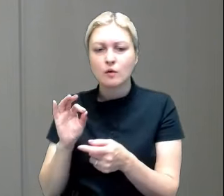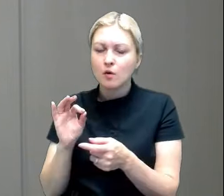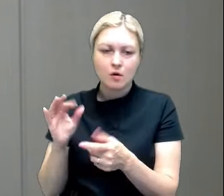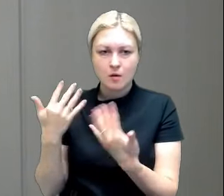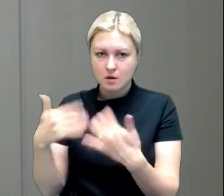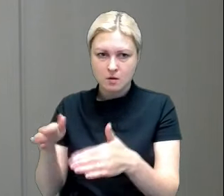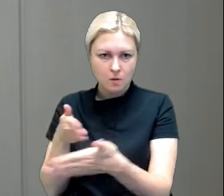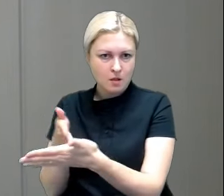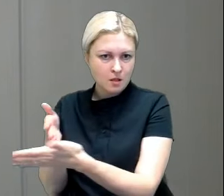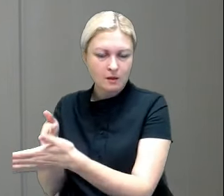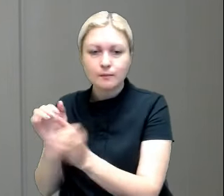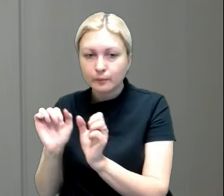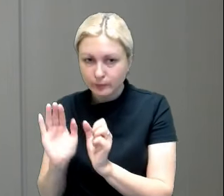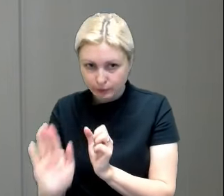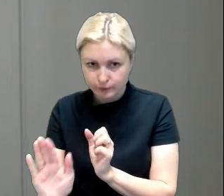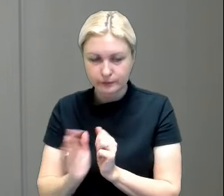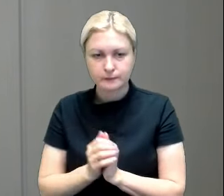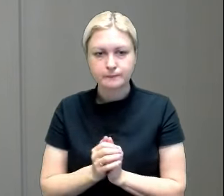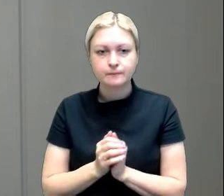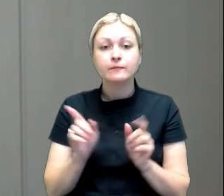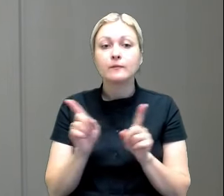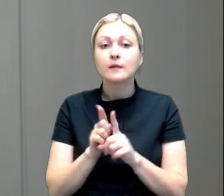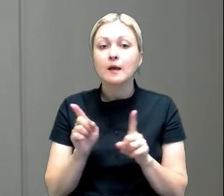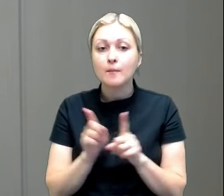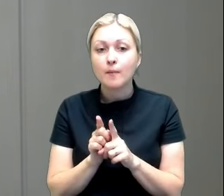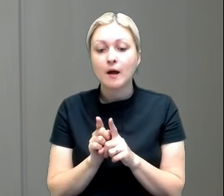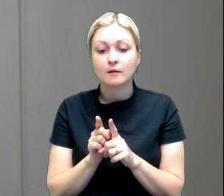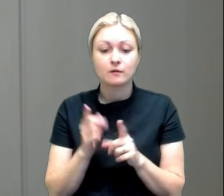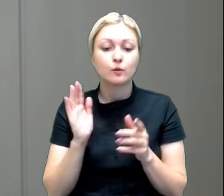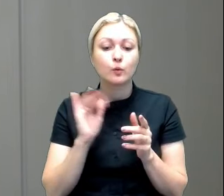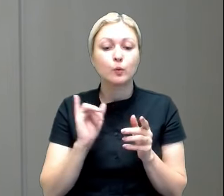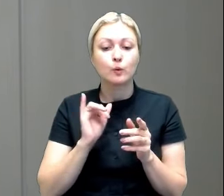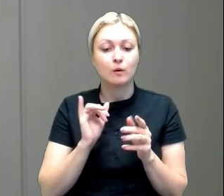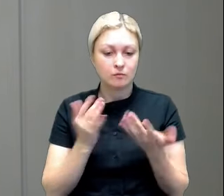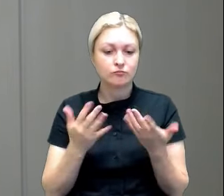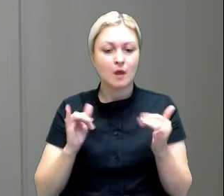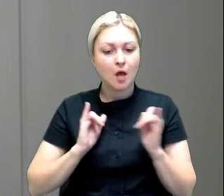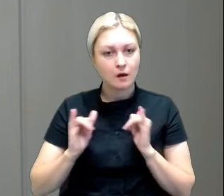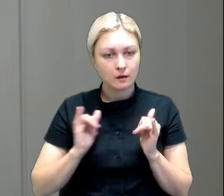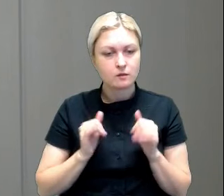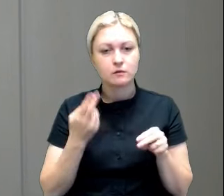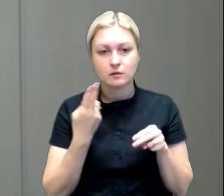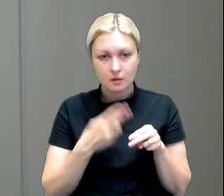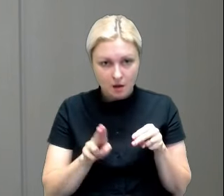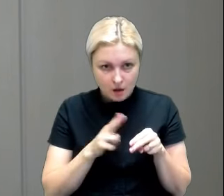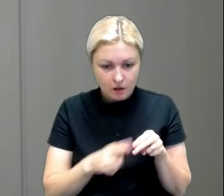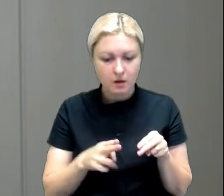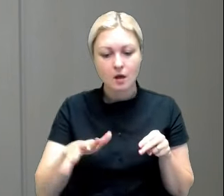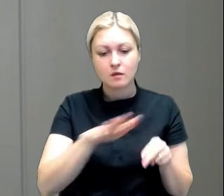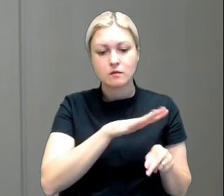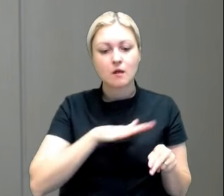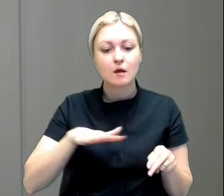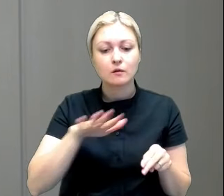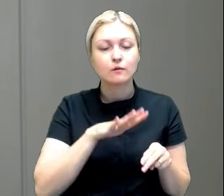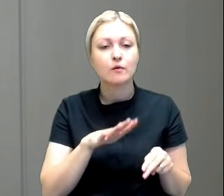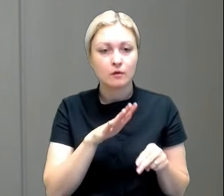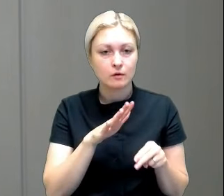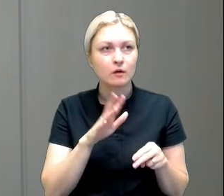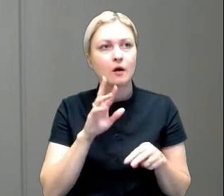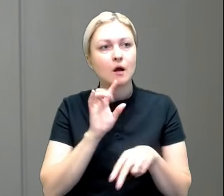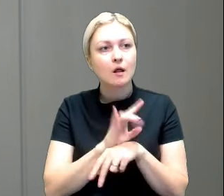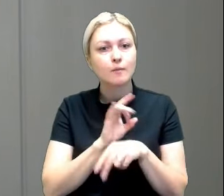atkreipiamas dėmesys kad prie tokių destruktyvių ir žalojančių veiksmų šioje jautrioje teritorijoje galimai prisideda ir klaipėdos miesto